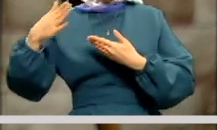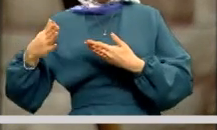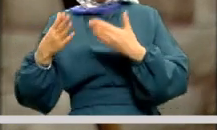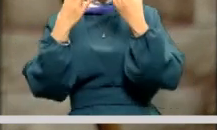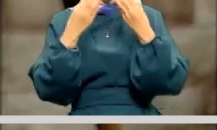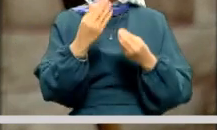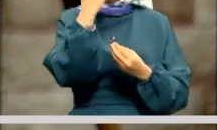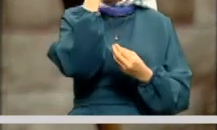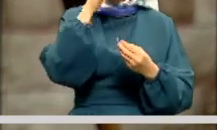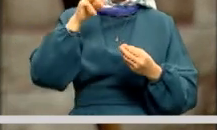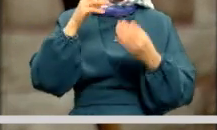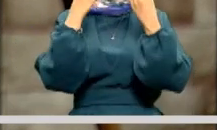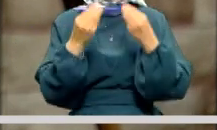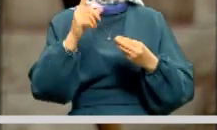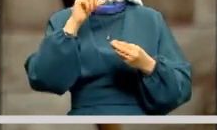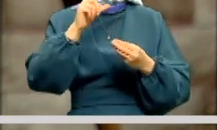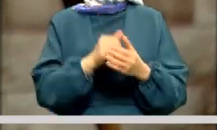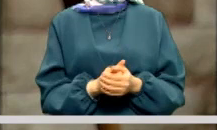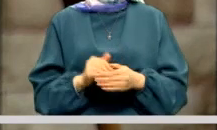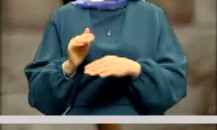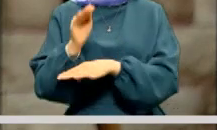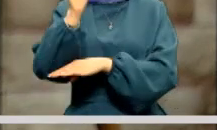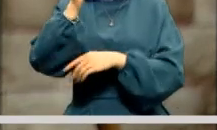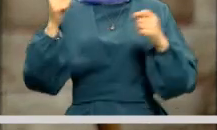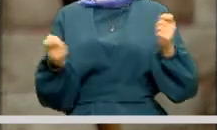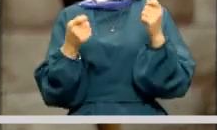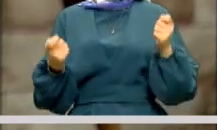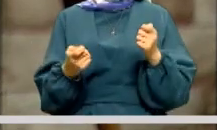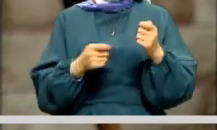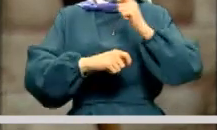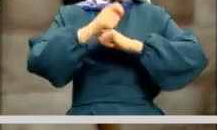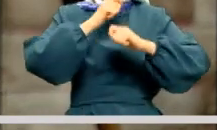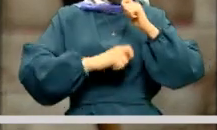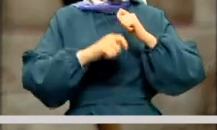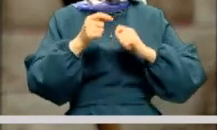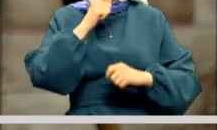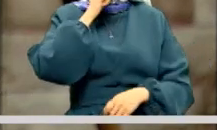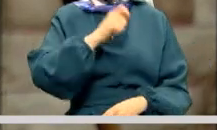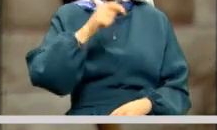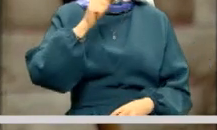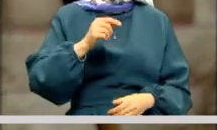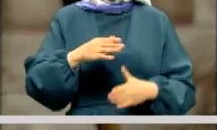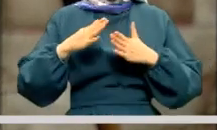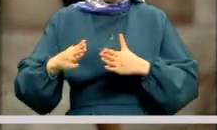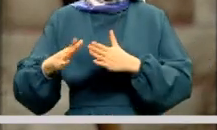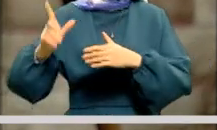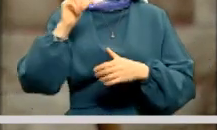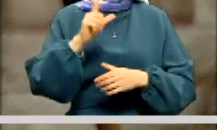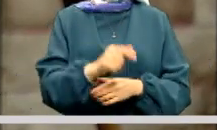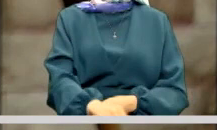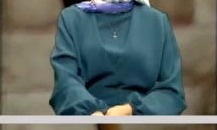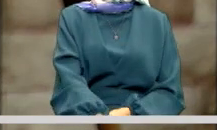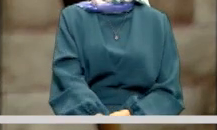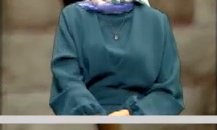ayna gibi Dolayısıyla yaşamını işini eylemini sözünü hep bu minvalde yürütmesi gerekiyor Bu